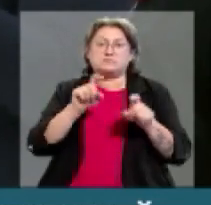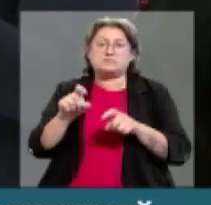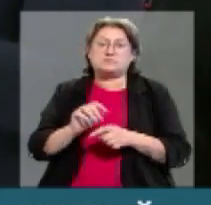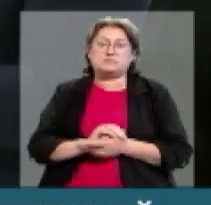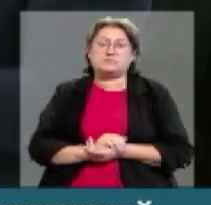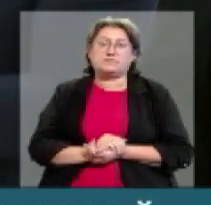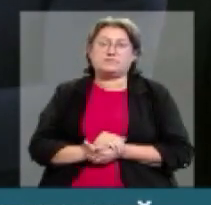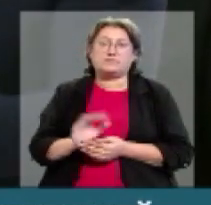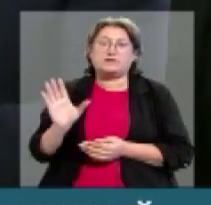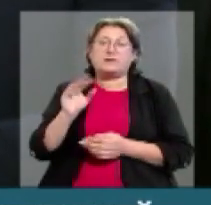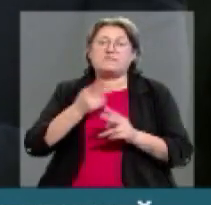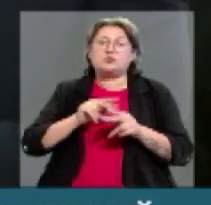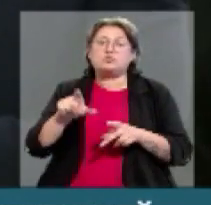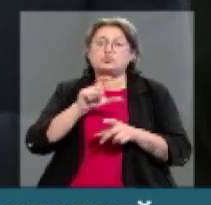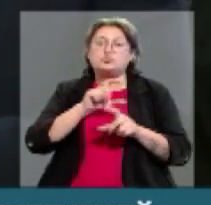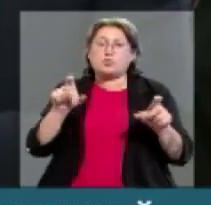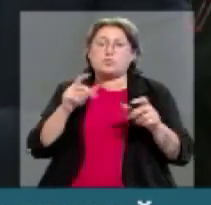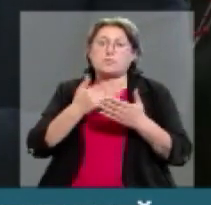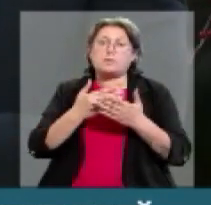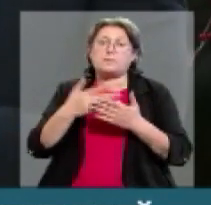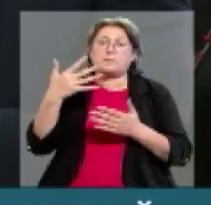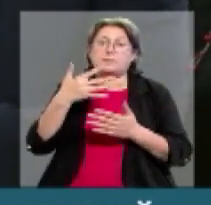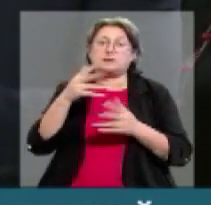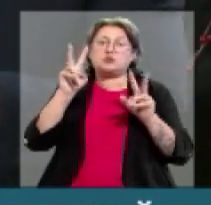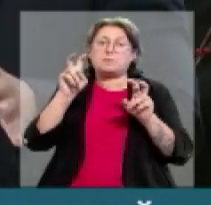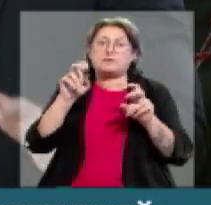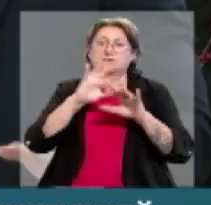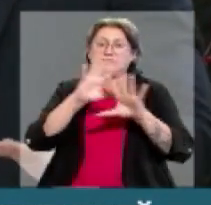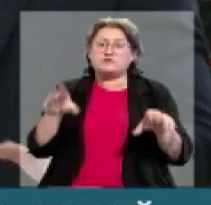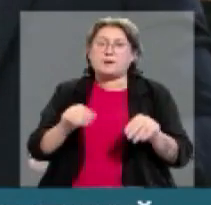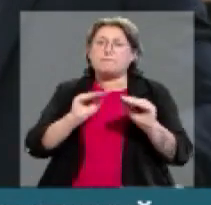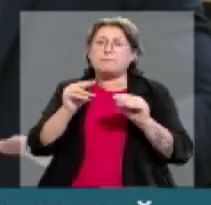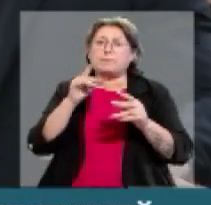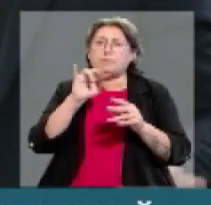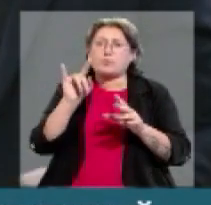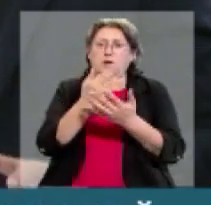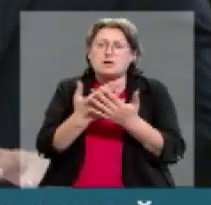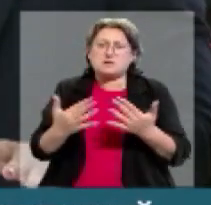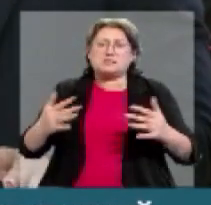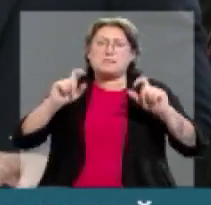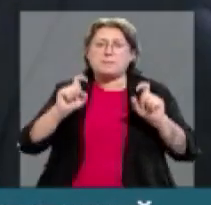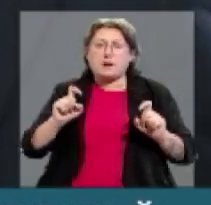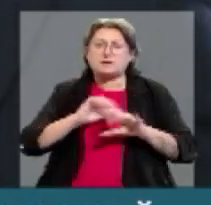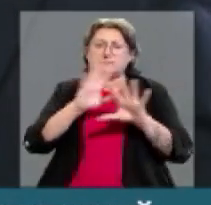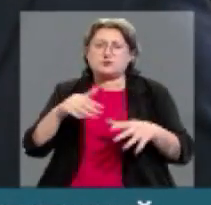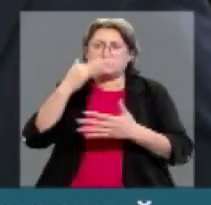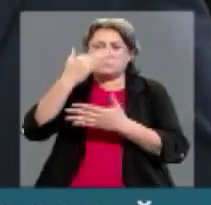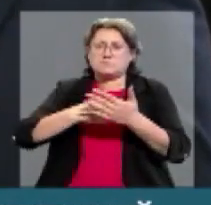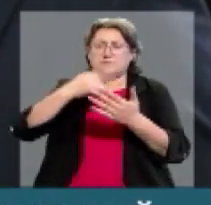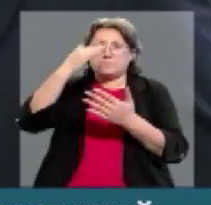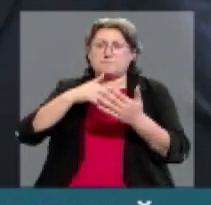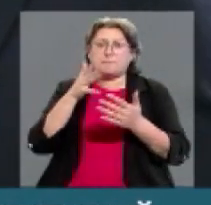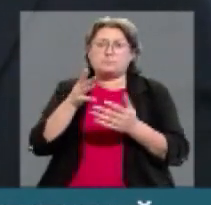спецификации. То есть все в эту школу, если я не ошибаюсь, порядка 5000 наименований в целом всех приборов, и там, учитывая все парты и оборудование. Мы